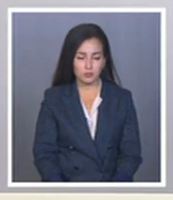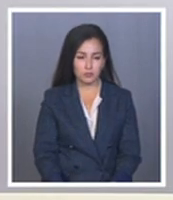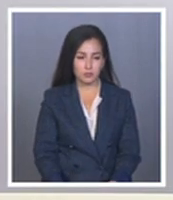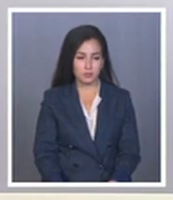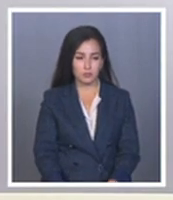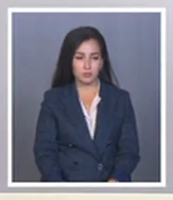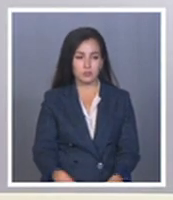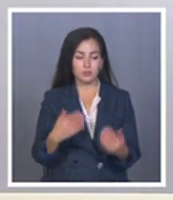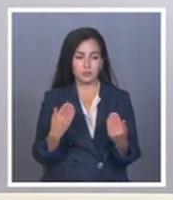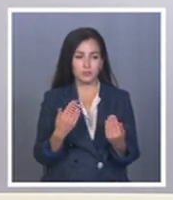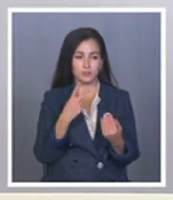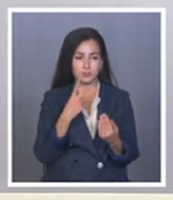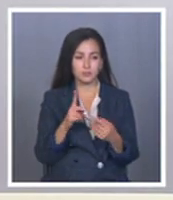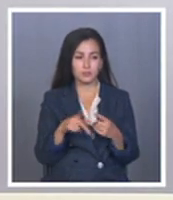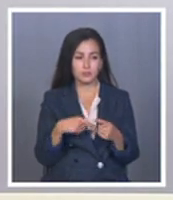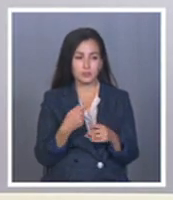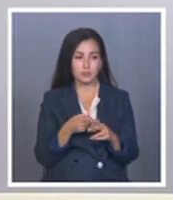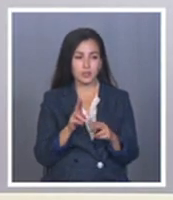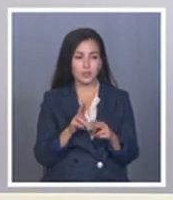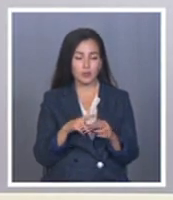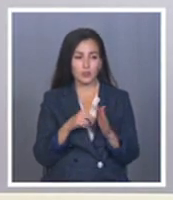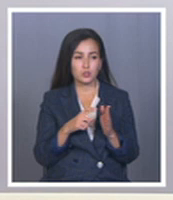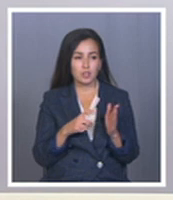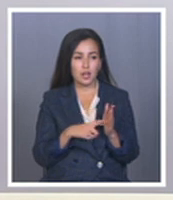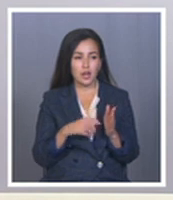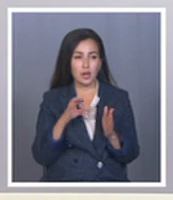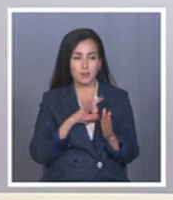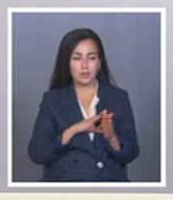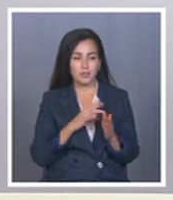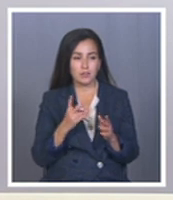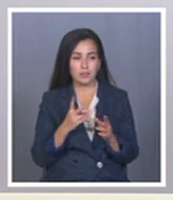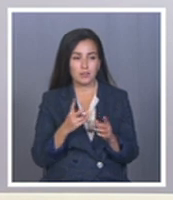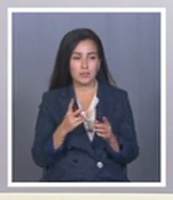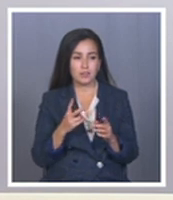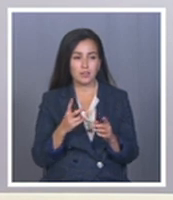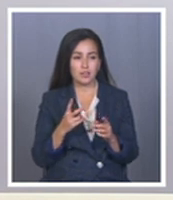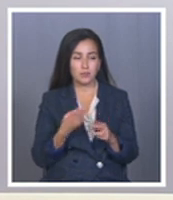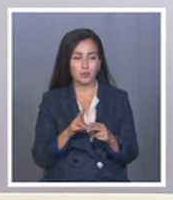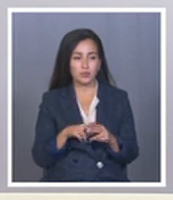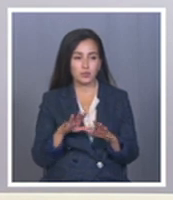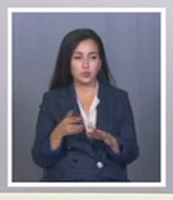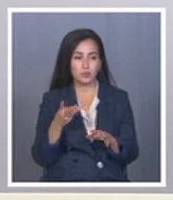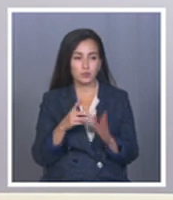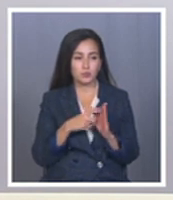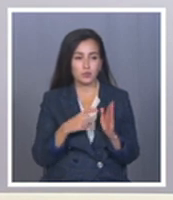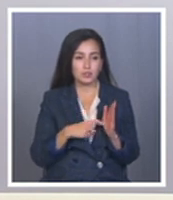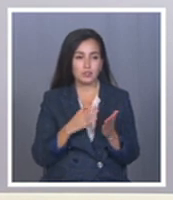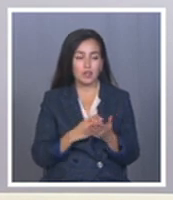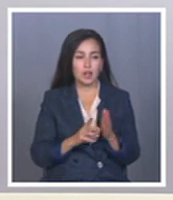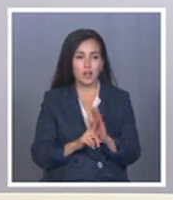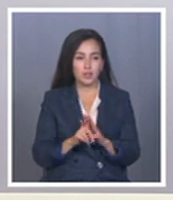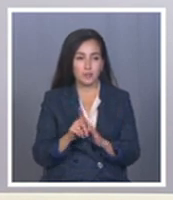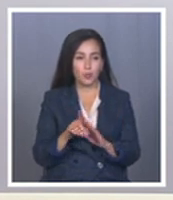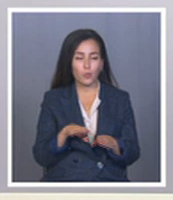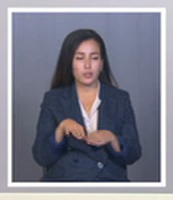Ал енді мына бөлшектерге амалдар қолданайық. Бұл жерде 3 бөлшек тұр, алдымен